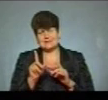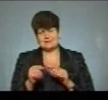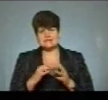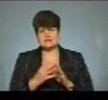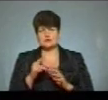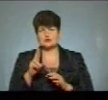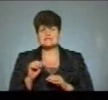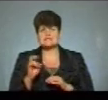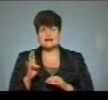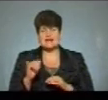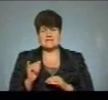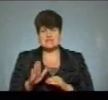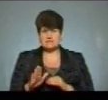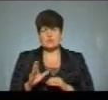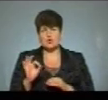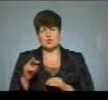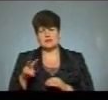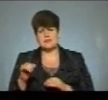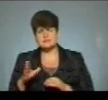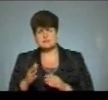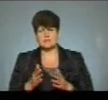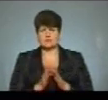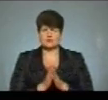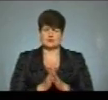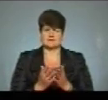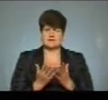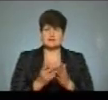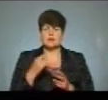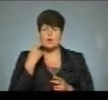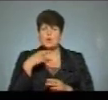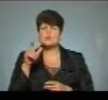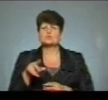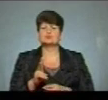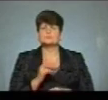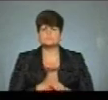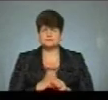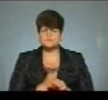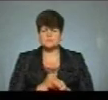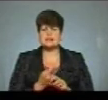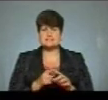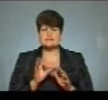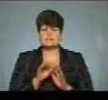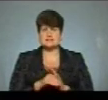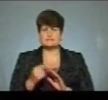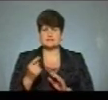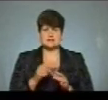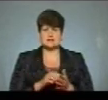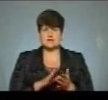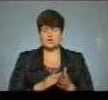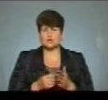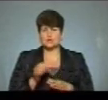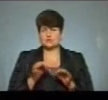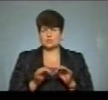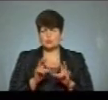селами Ценів та Олесине, і допомогти встановити особу водія. Цю подію внесли у єдиний реєстр досудових розслідувань відповідно